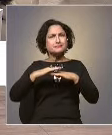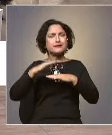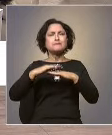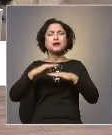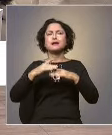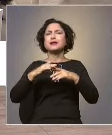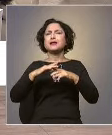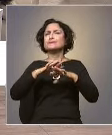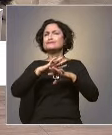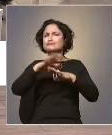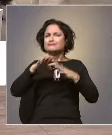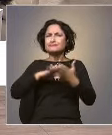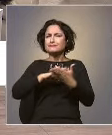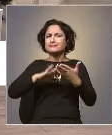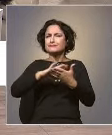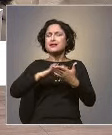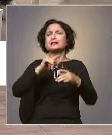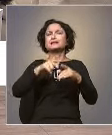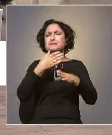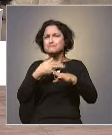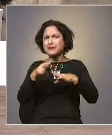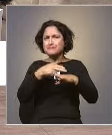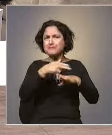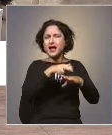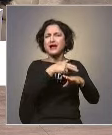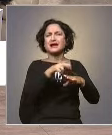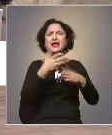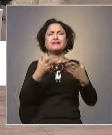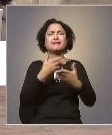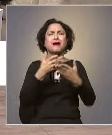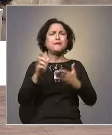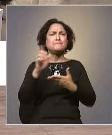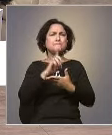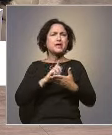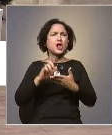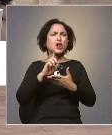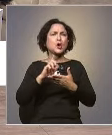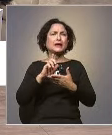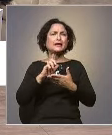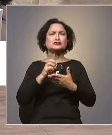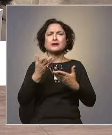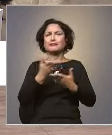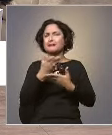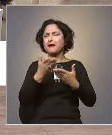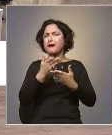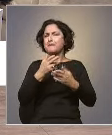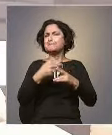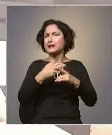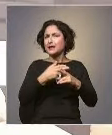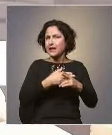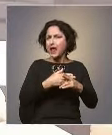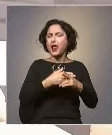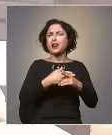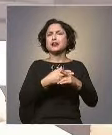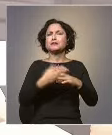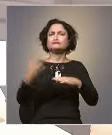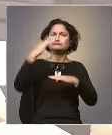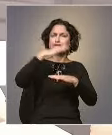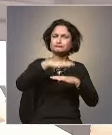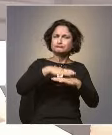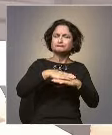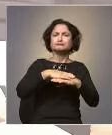крилата на самолетите и да се премахне натрупването на биологичен материал при кацане и при излитане на самолетите, което има доста